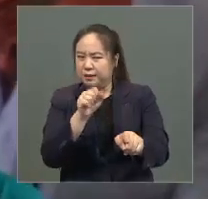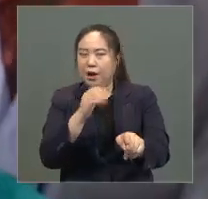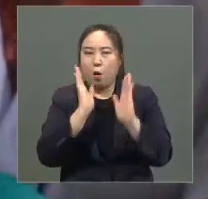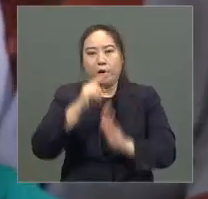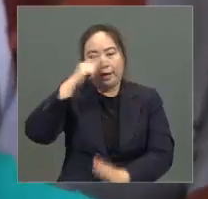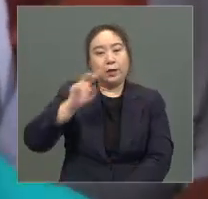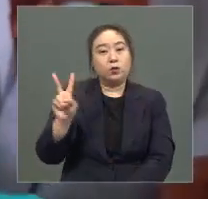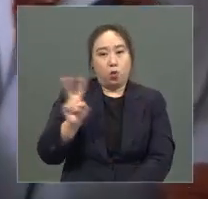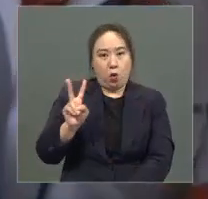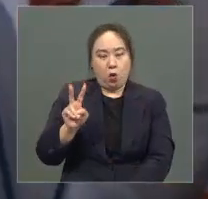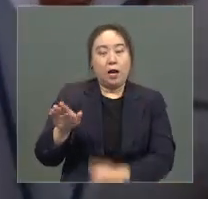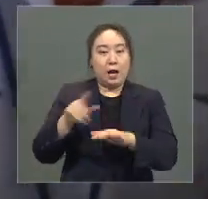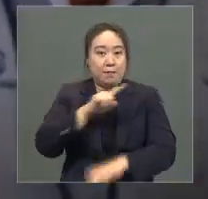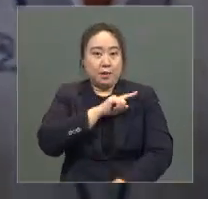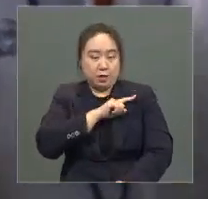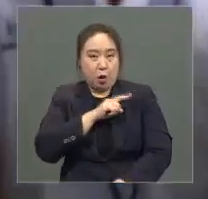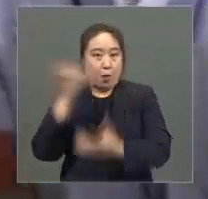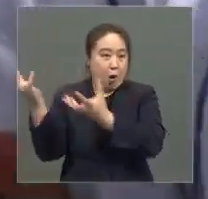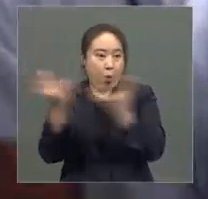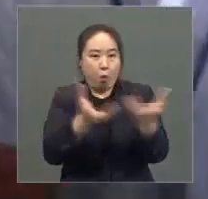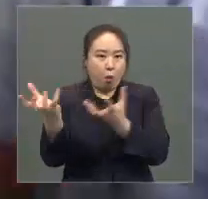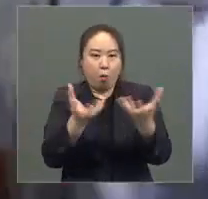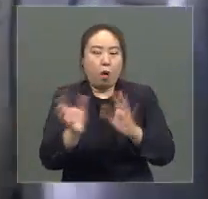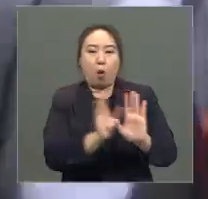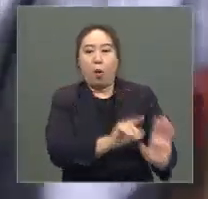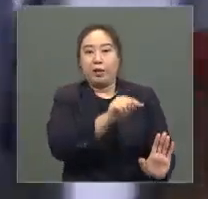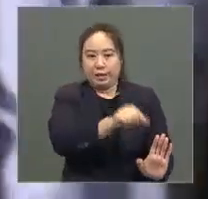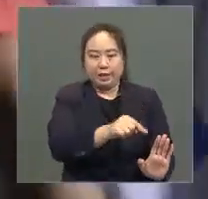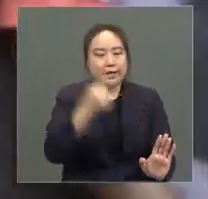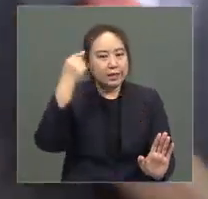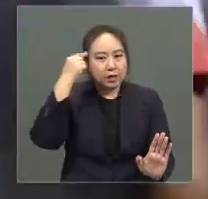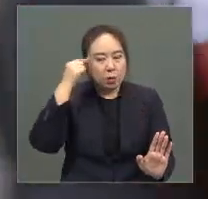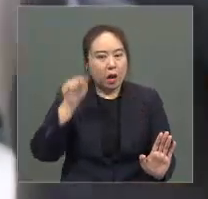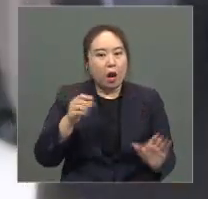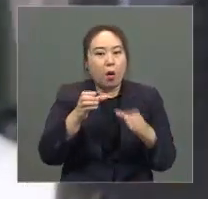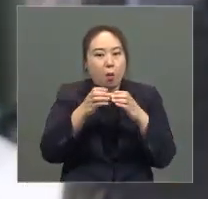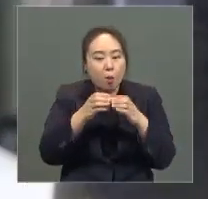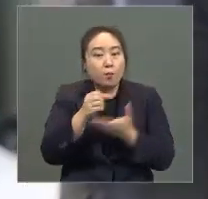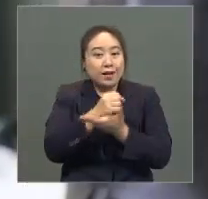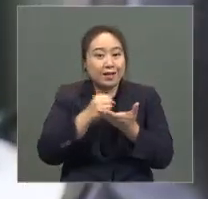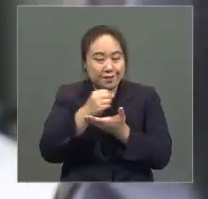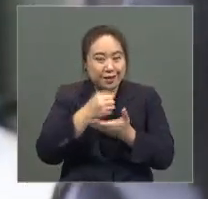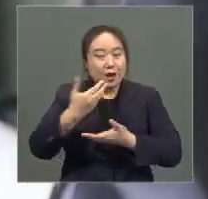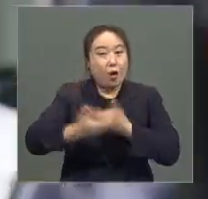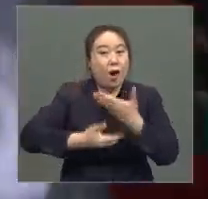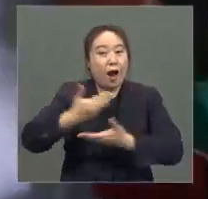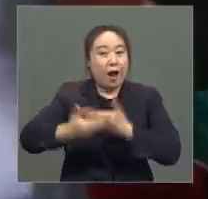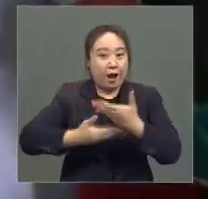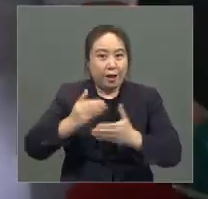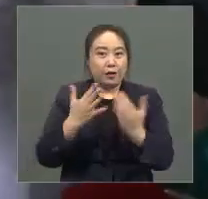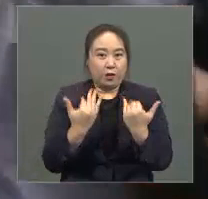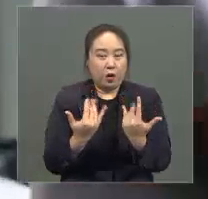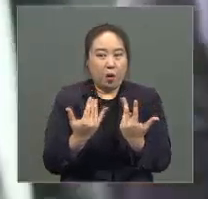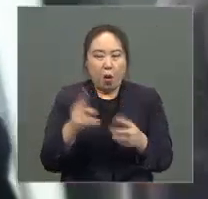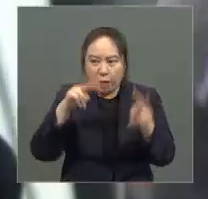ที่ในการลำเลียงเคตะมินทั้งหมดมาพักไว้ที่โกดังเชื่อว่าเบื้องหลังเนี่ยเป็นแก๊งค้ายาเสพติดข้ามชาติขณะนี้อยู่